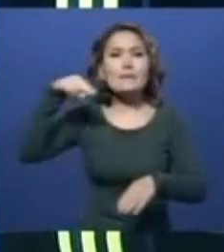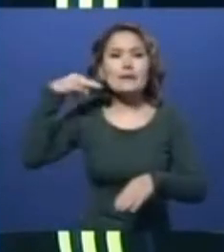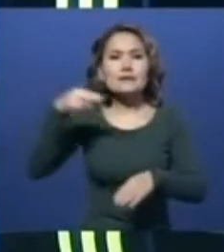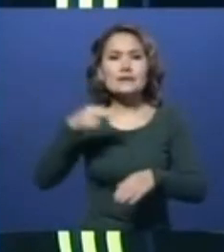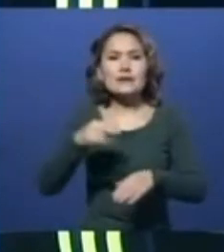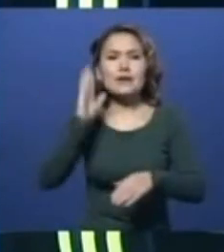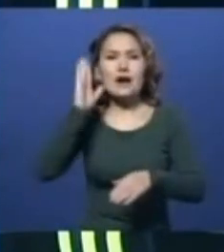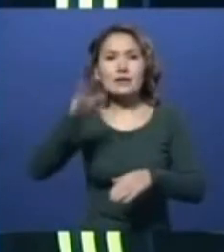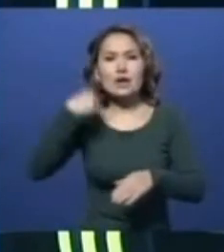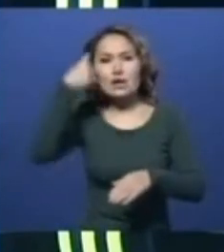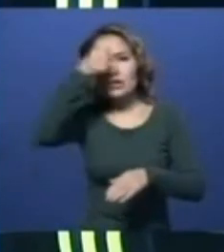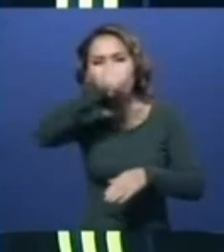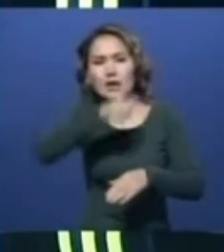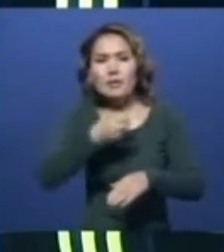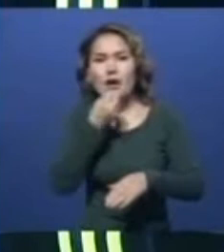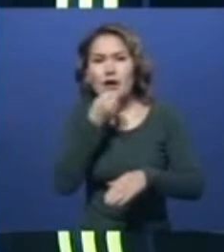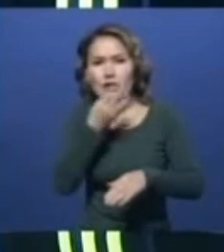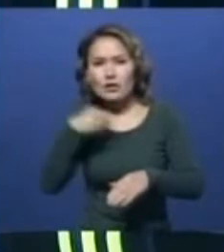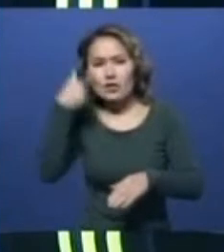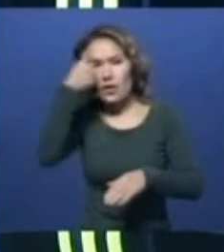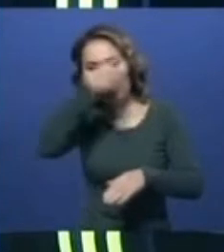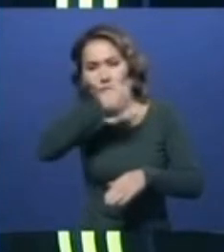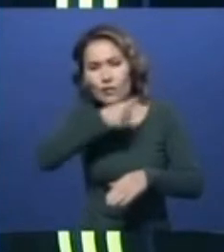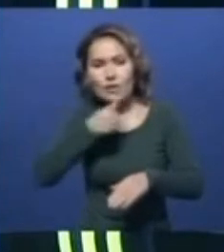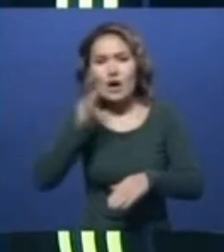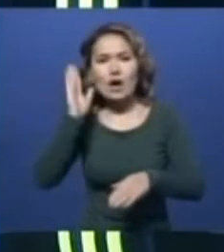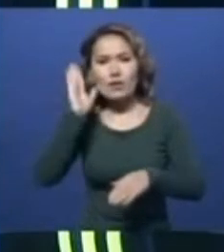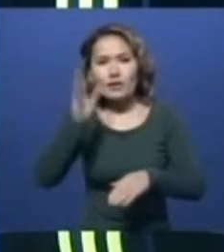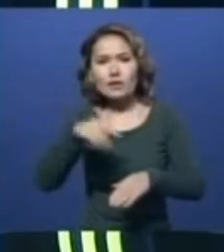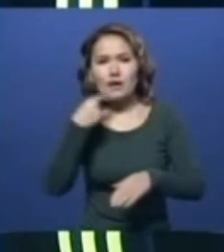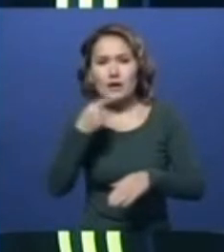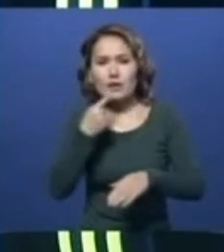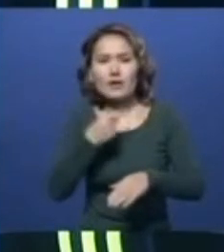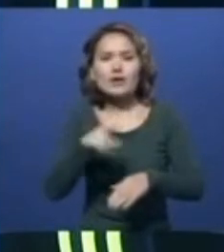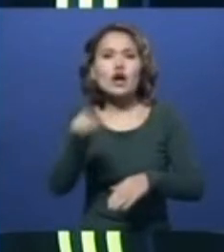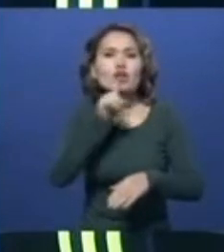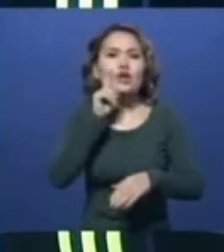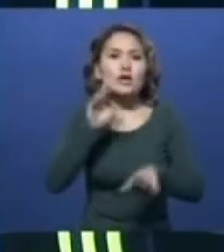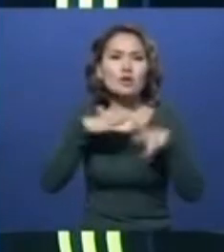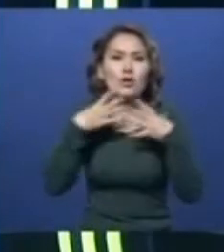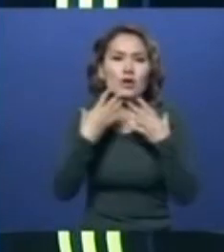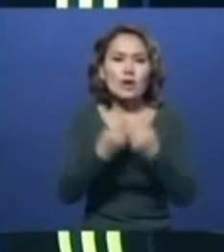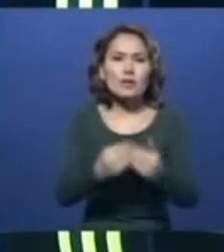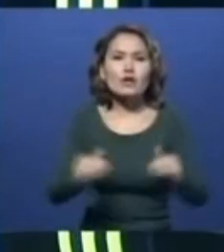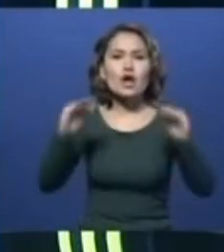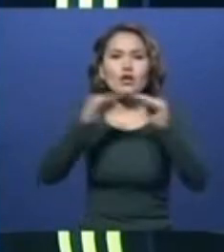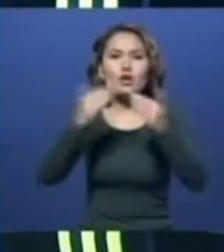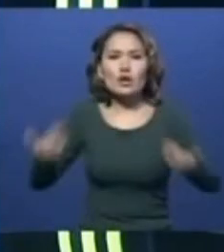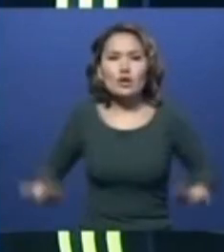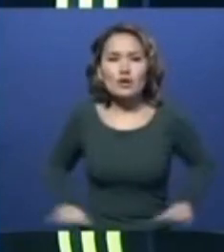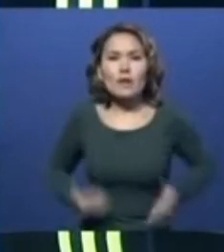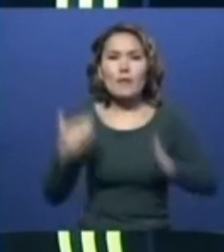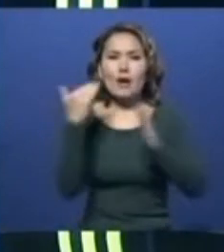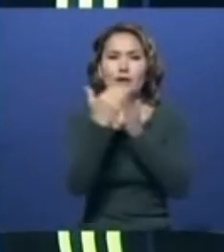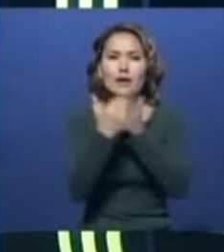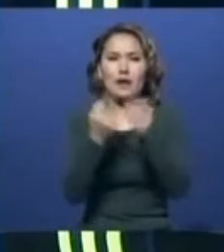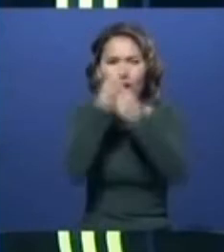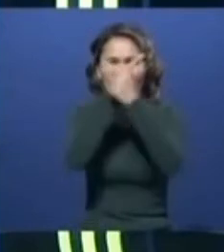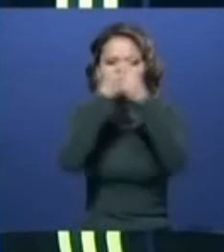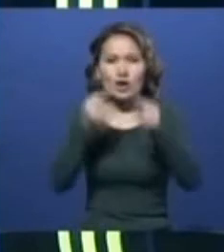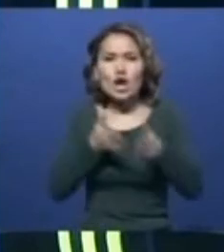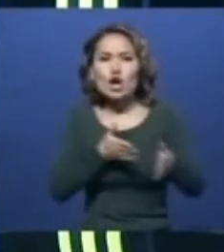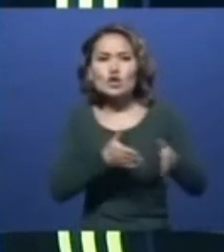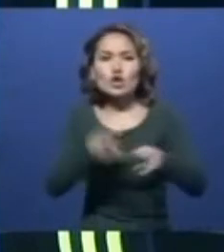жыл табысты бастамаларға толы болатынын жеткізді. Олардың бірі ретінде жас отбасыларға арналған тұрғын үй бағдарламасын жариялады. Жол құрылысы